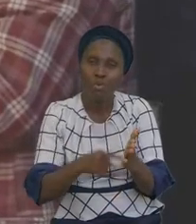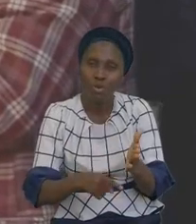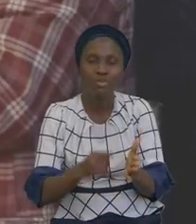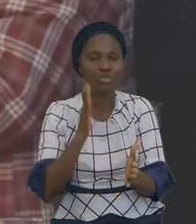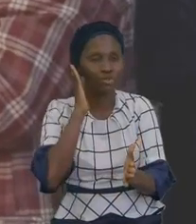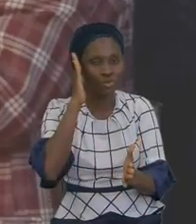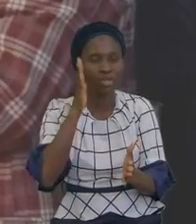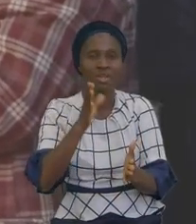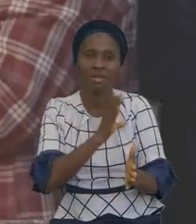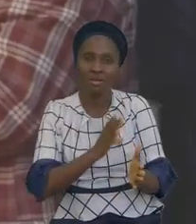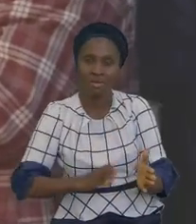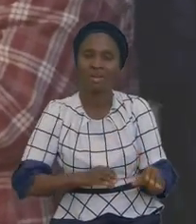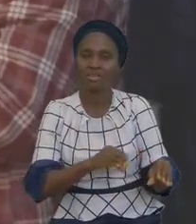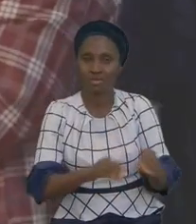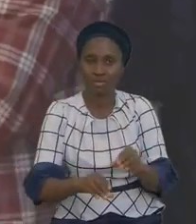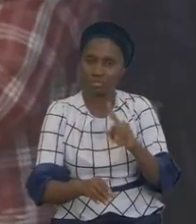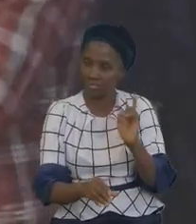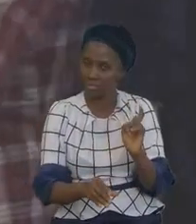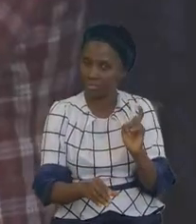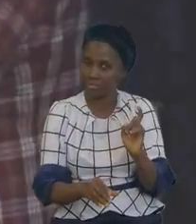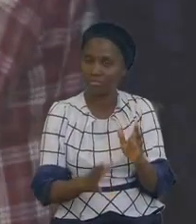Est-ce que Christ va se fâcher, bagarrer,